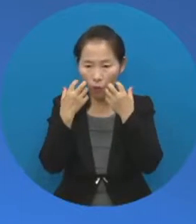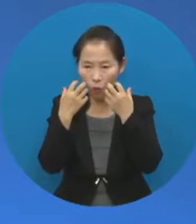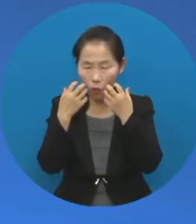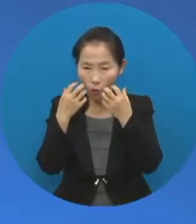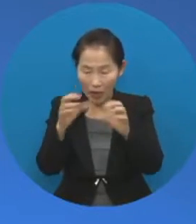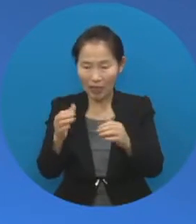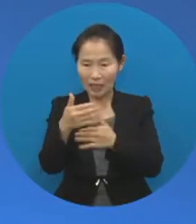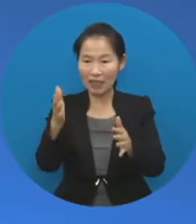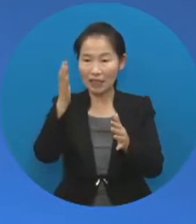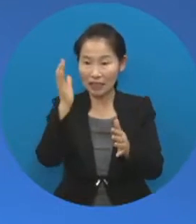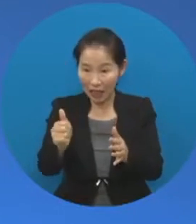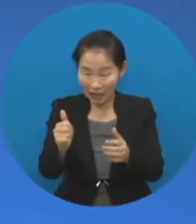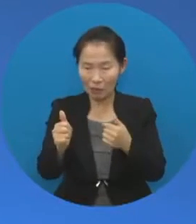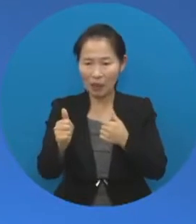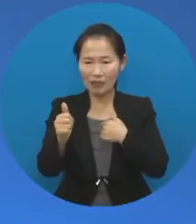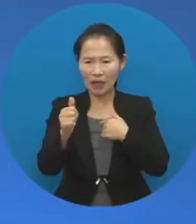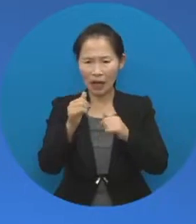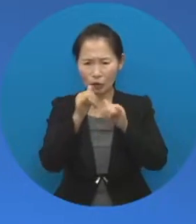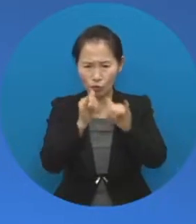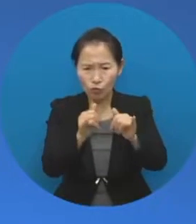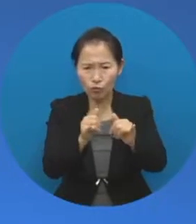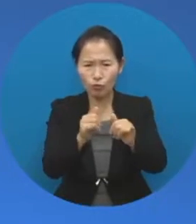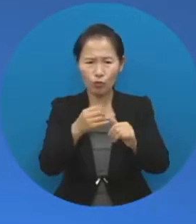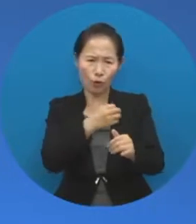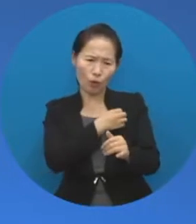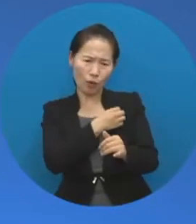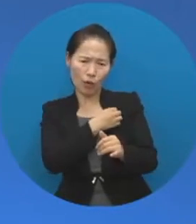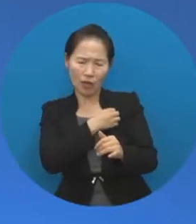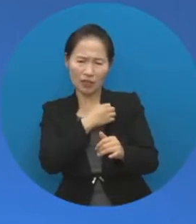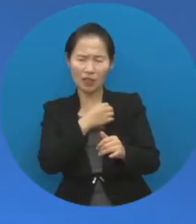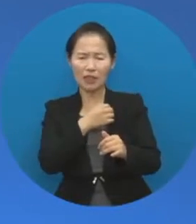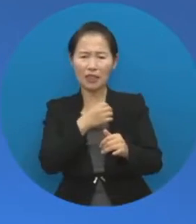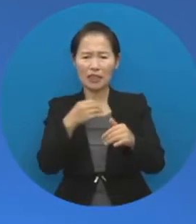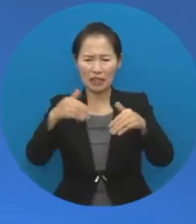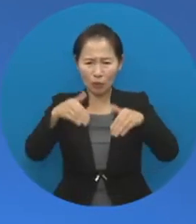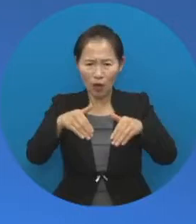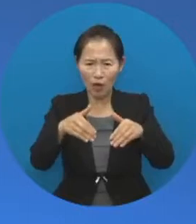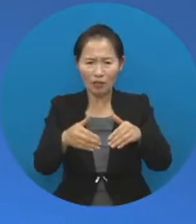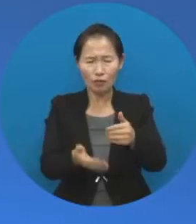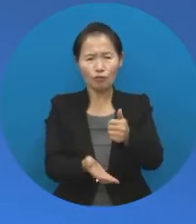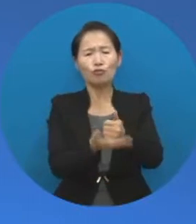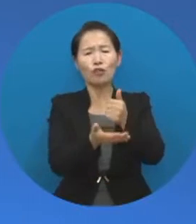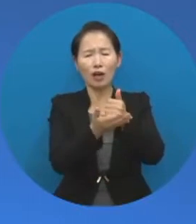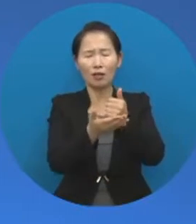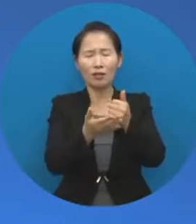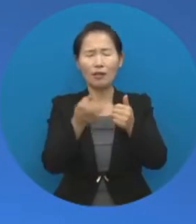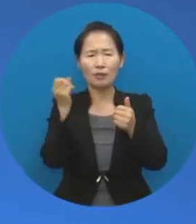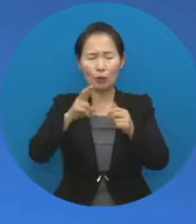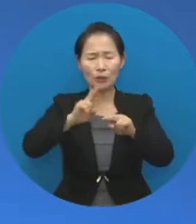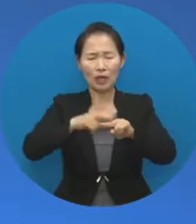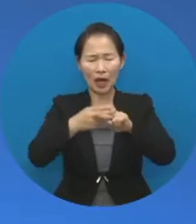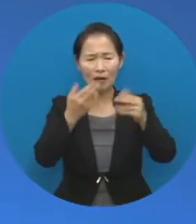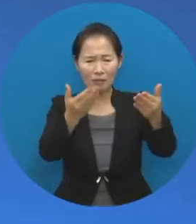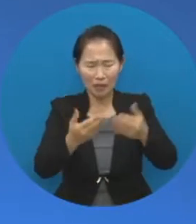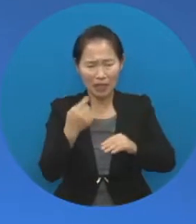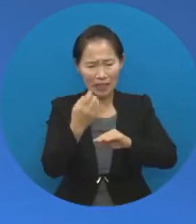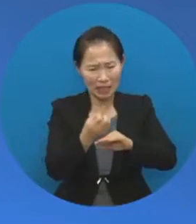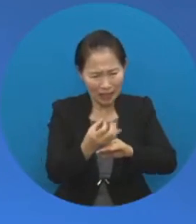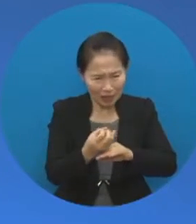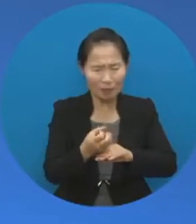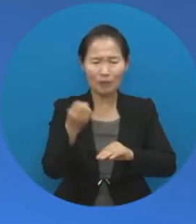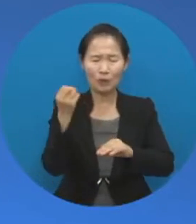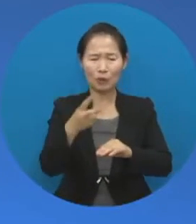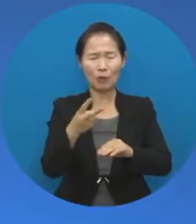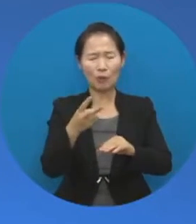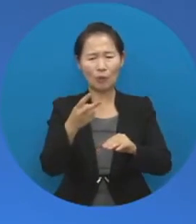사원으로 추천을 하셔가지고 제가 금 다섯 돈과 상패를 받게 되었어요. 그러니까 또 그걸 받으니까 그만둘 수가 없는